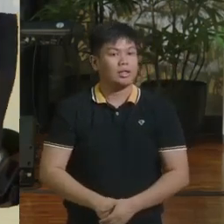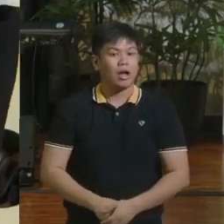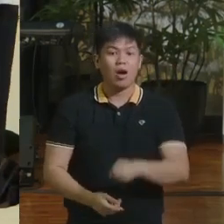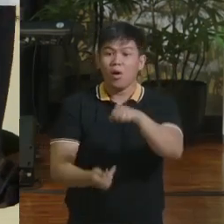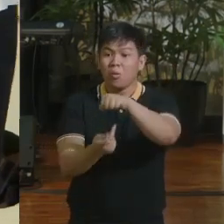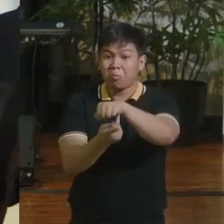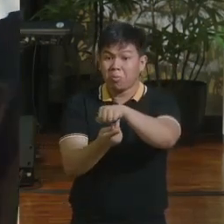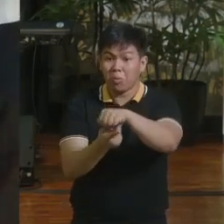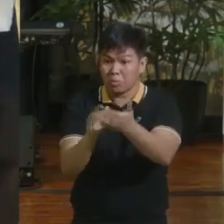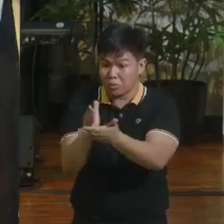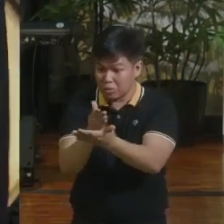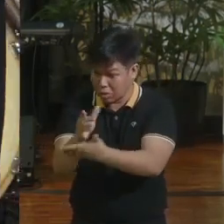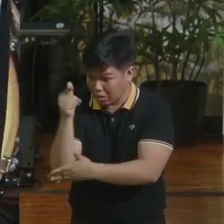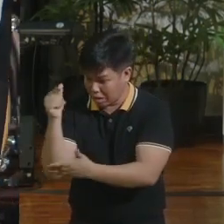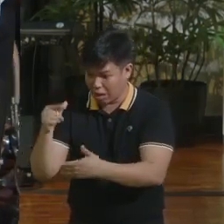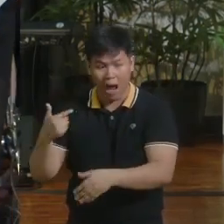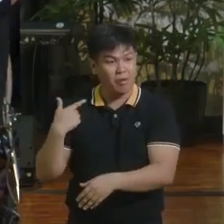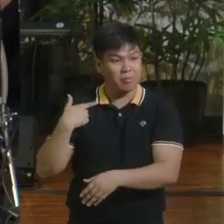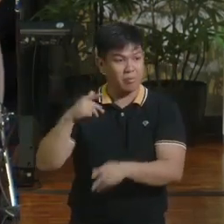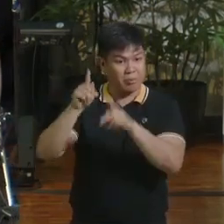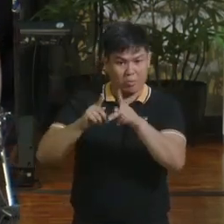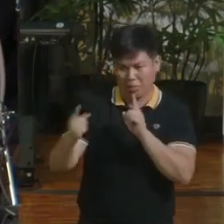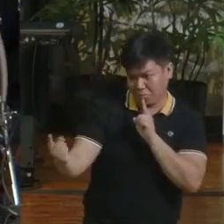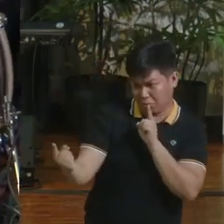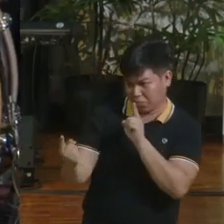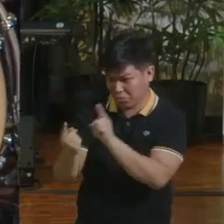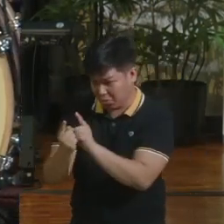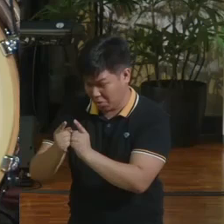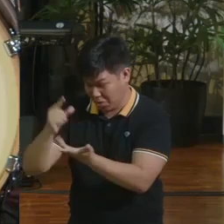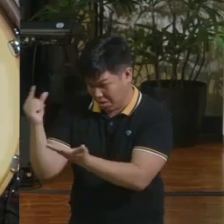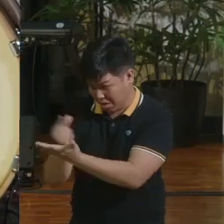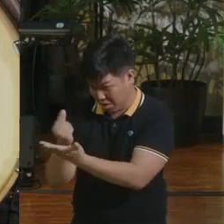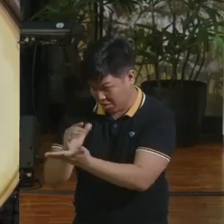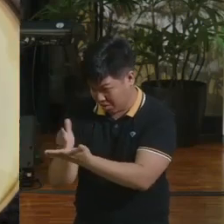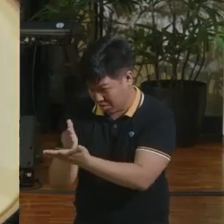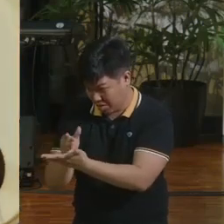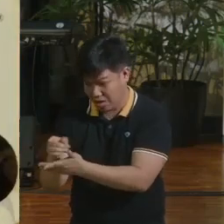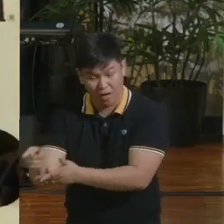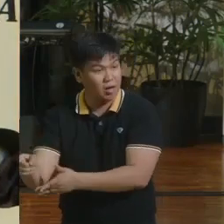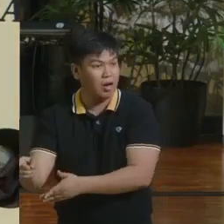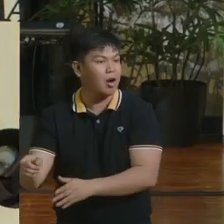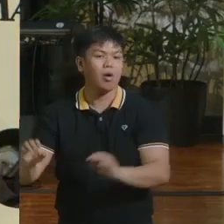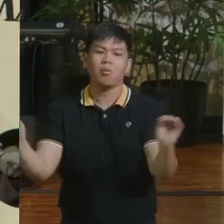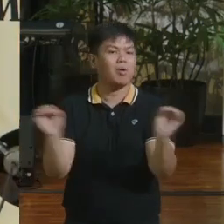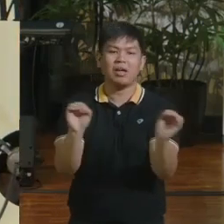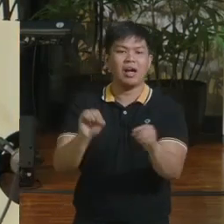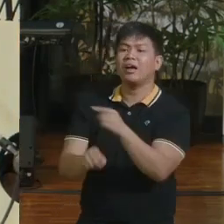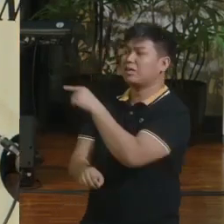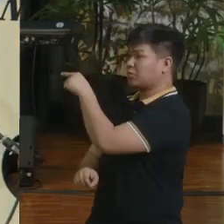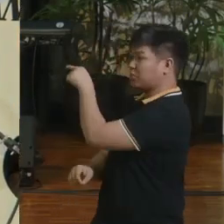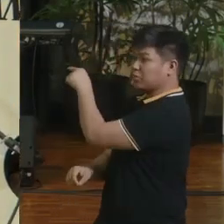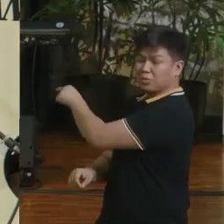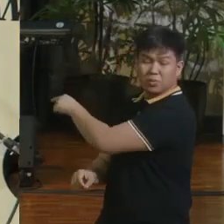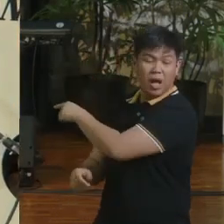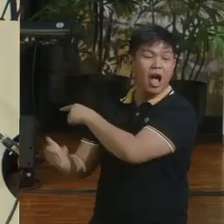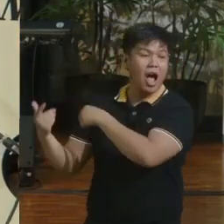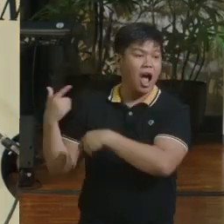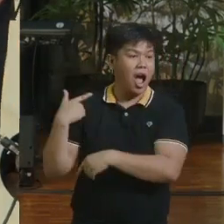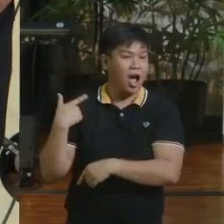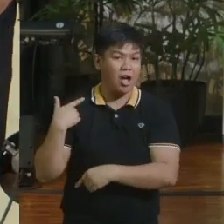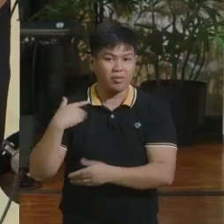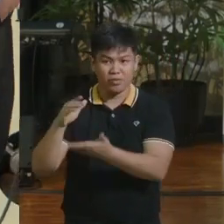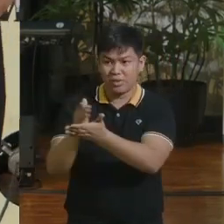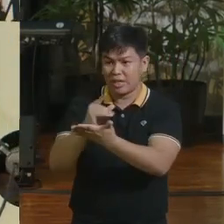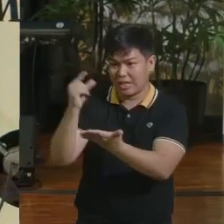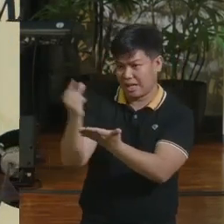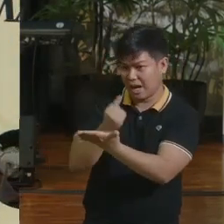kahit na sinong tao lang. Meron pong nag-share ng gospel sa akin nung ako'y bata. Meron pong nag-share ng